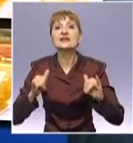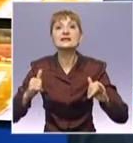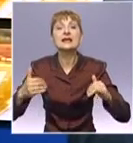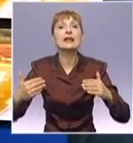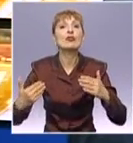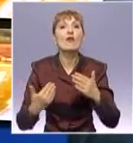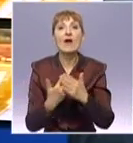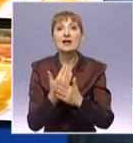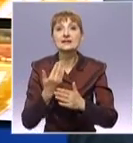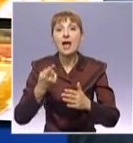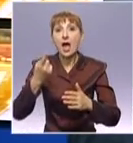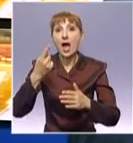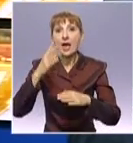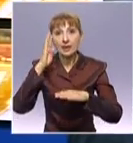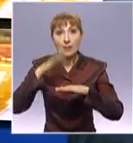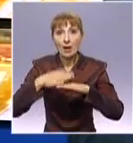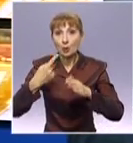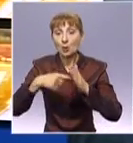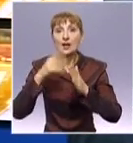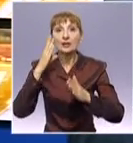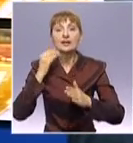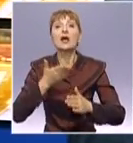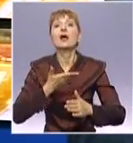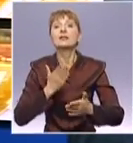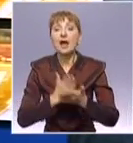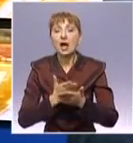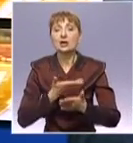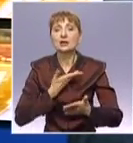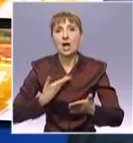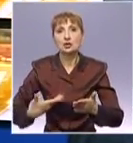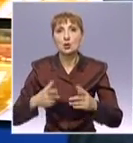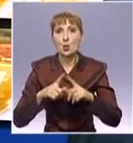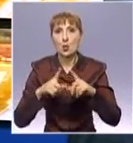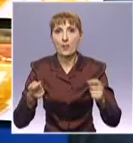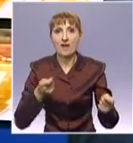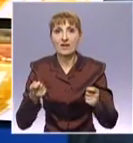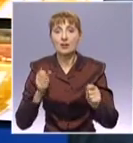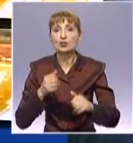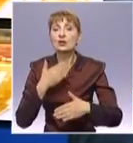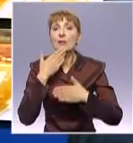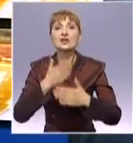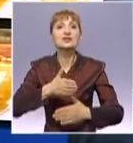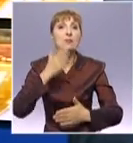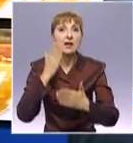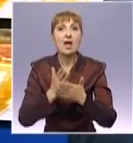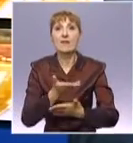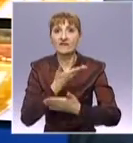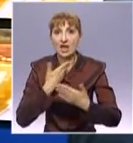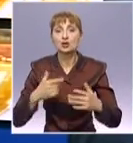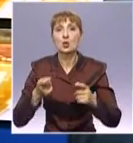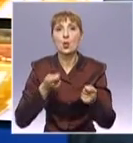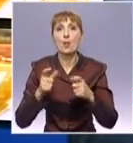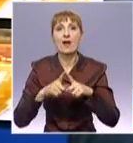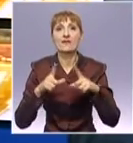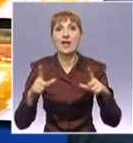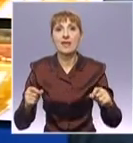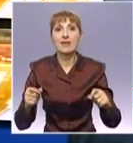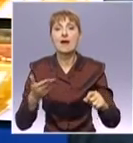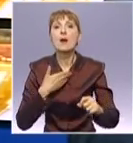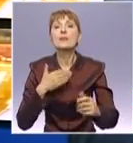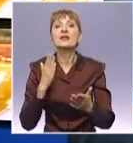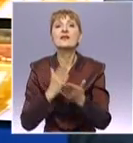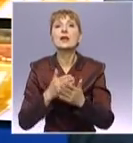в Акимате города Алматы является наше управление. Можно обращаться непосредственно в наш адрес. Мы